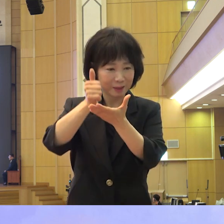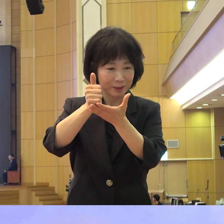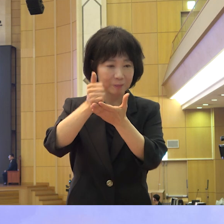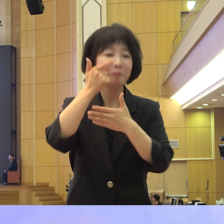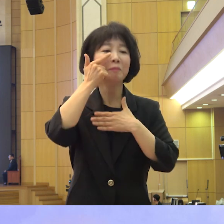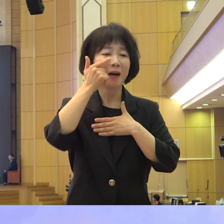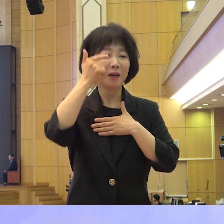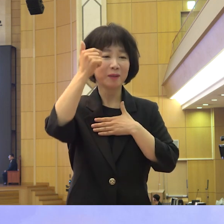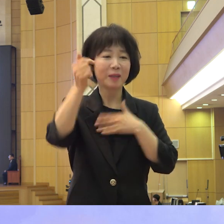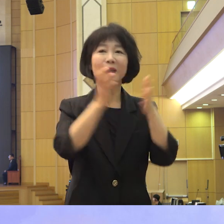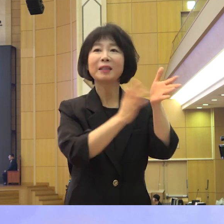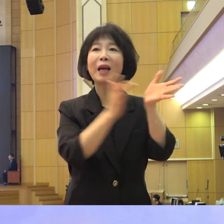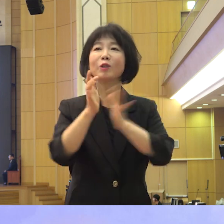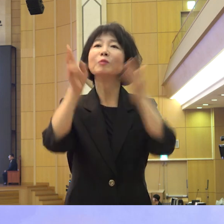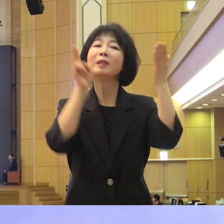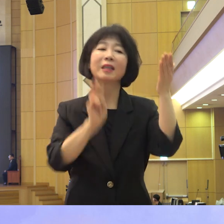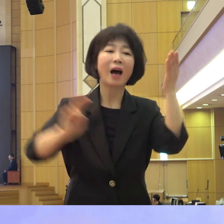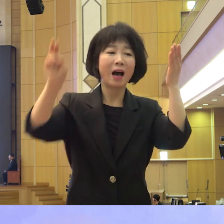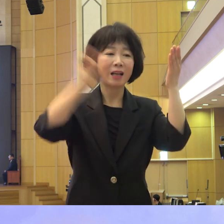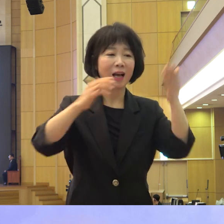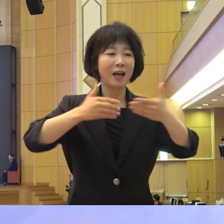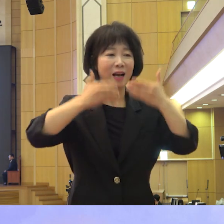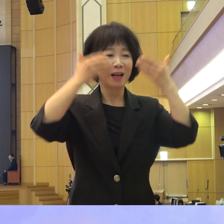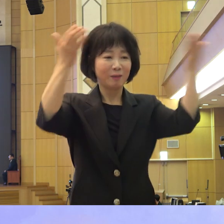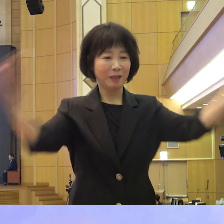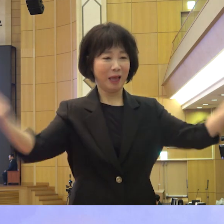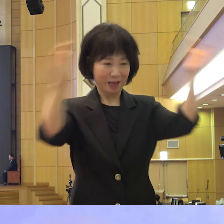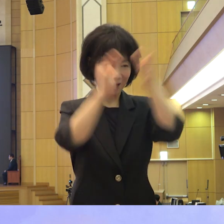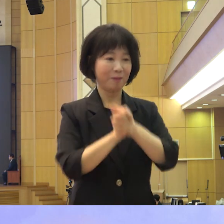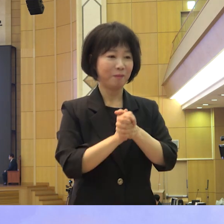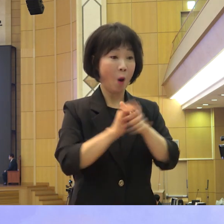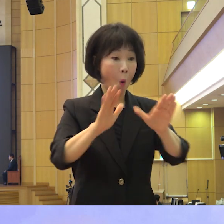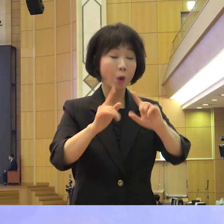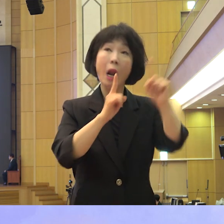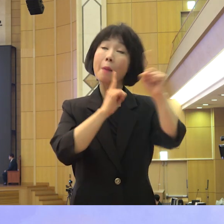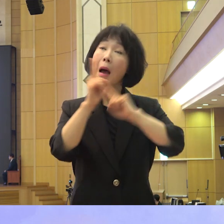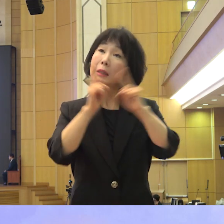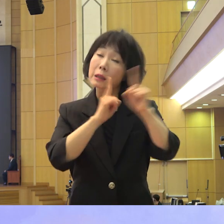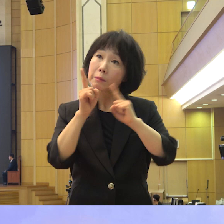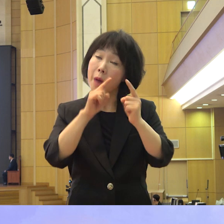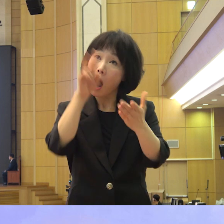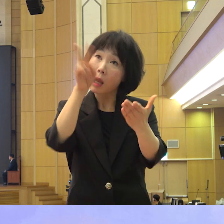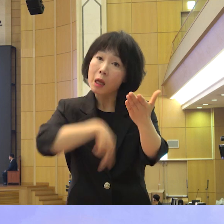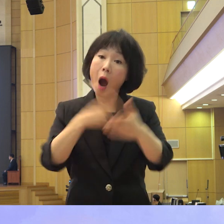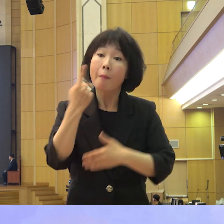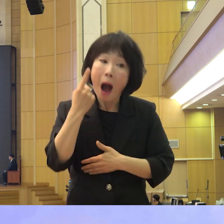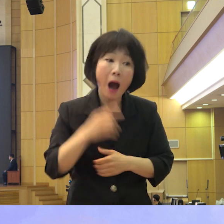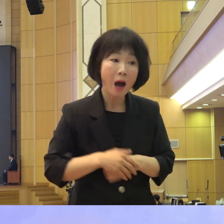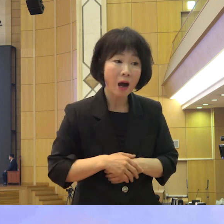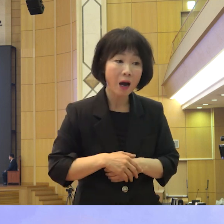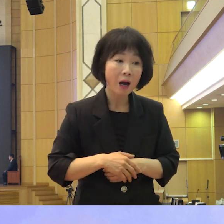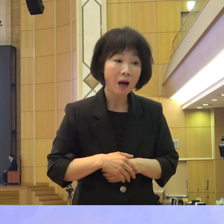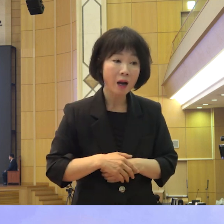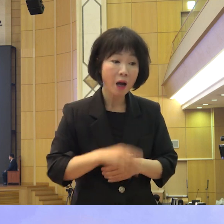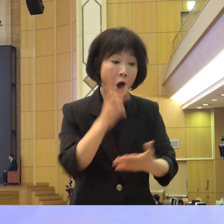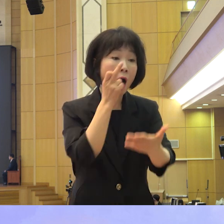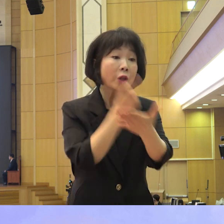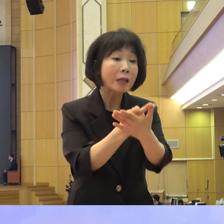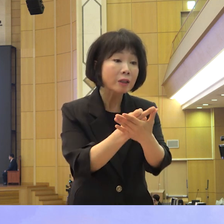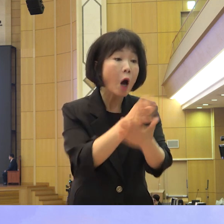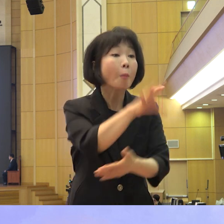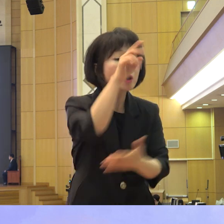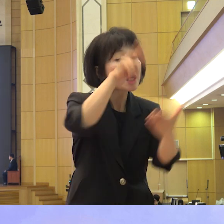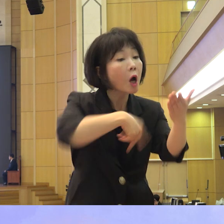다시 오시오냐 마라나타. 오늘 말씀을 읽을 건데 시윤이부터 말씀을